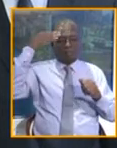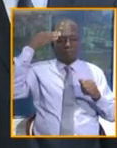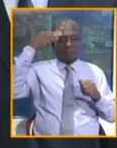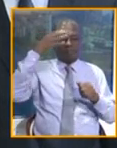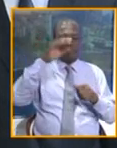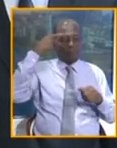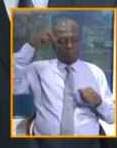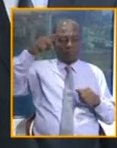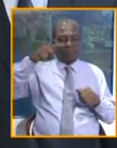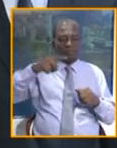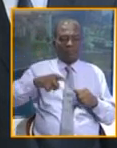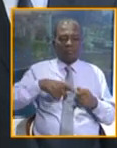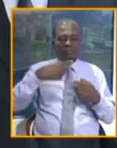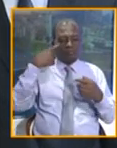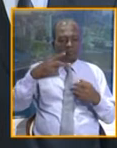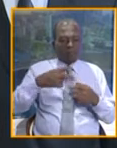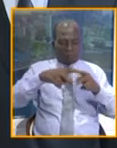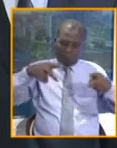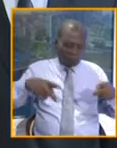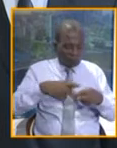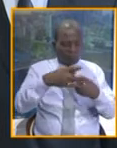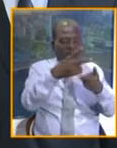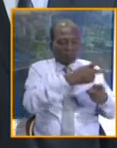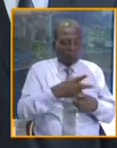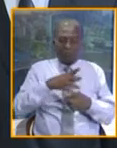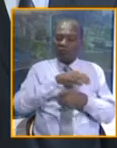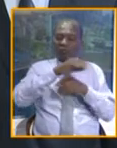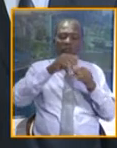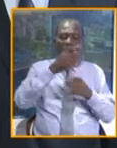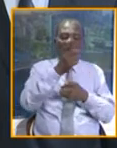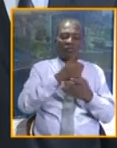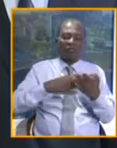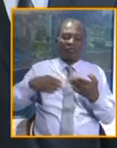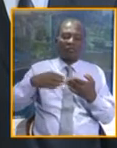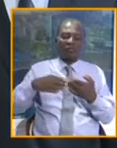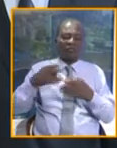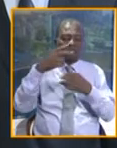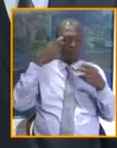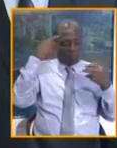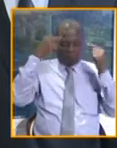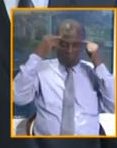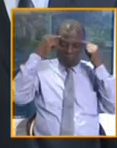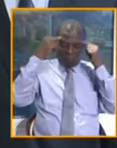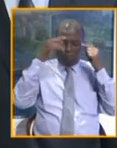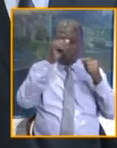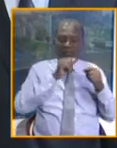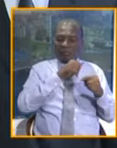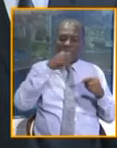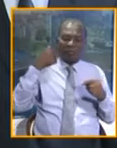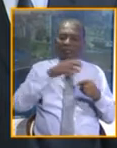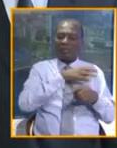ministre pour passer en revue ensemble quelques préoccupations du secteur privé et